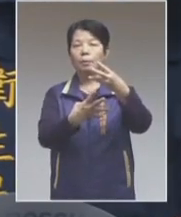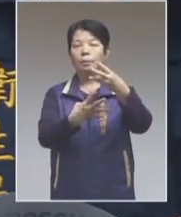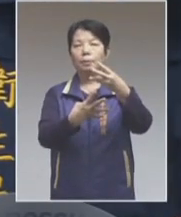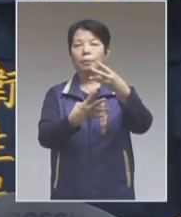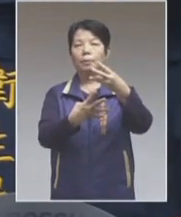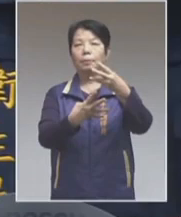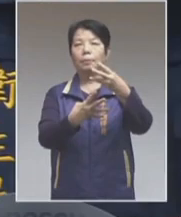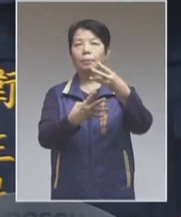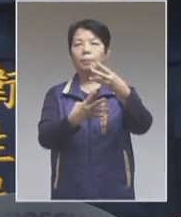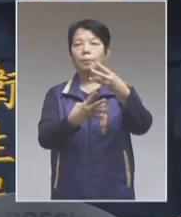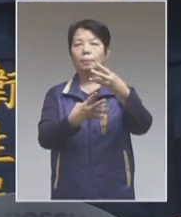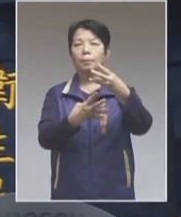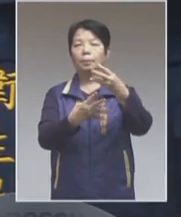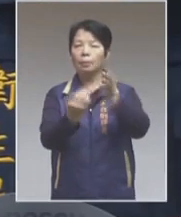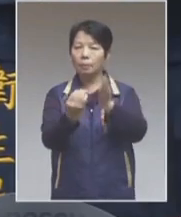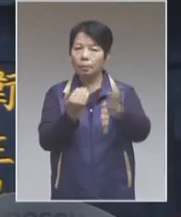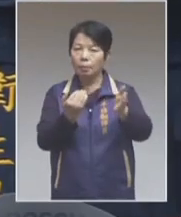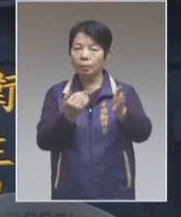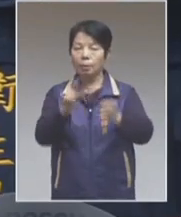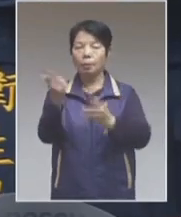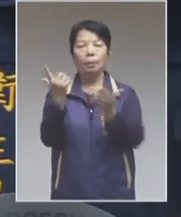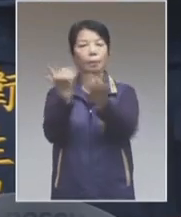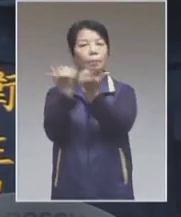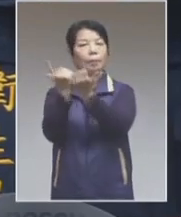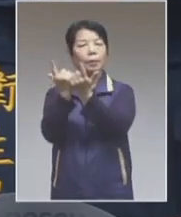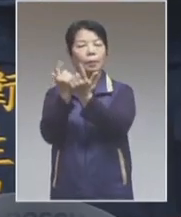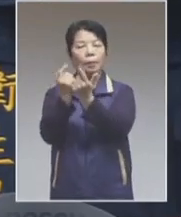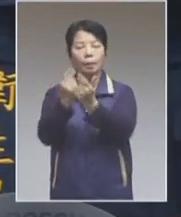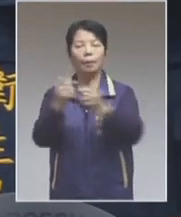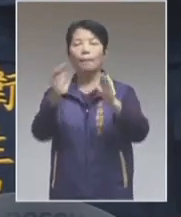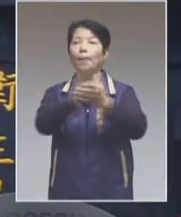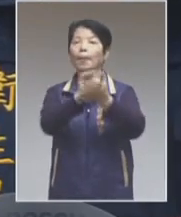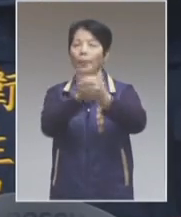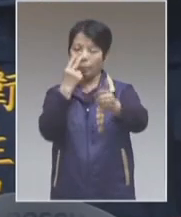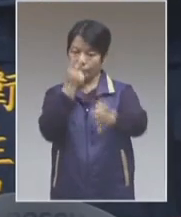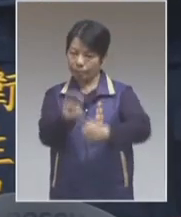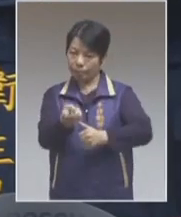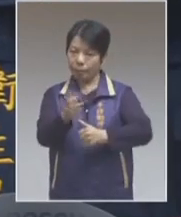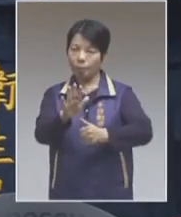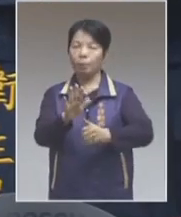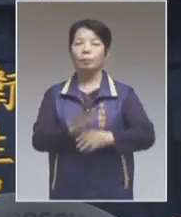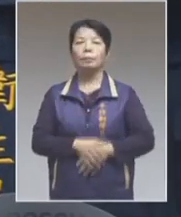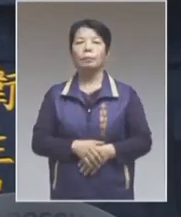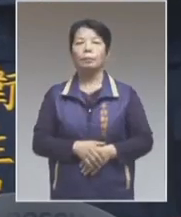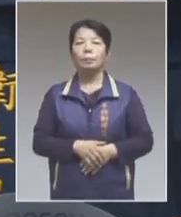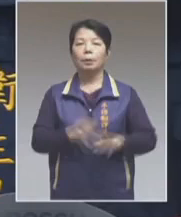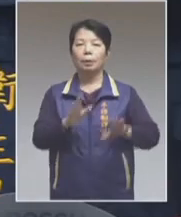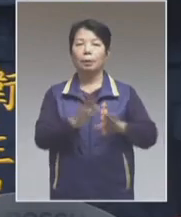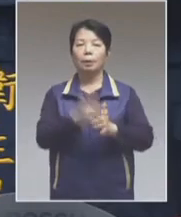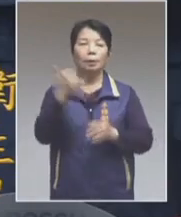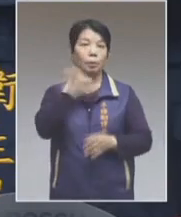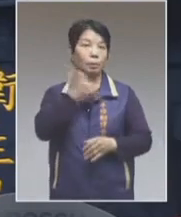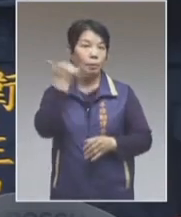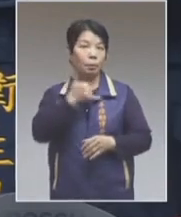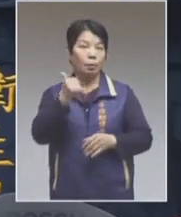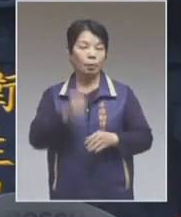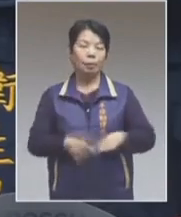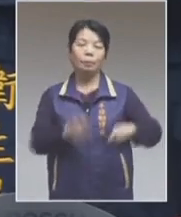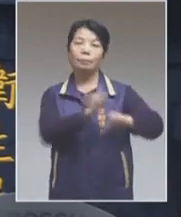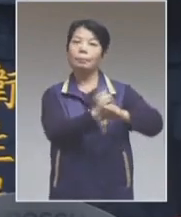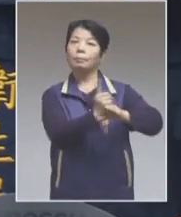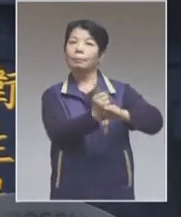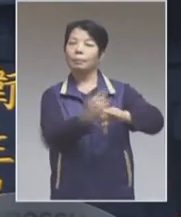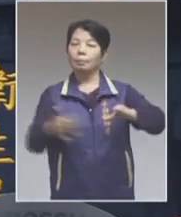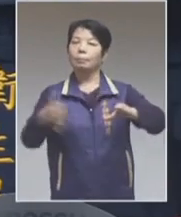3月24号齁，那之前他在北部访友了齁。在24号有搭乘这个基隆的这个计程车司机